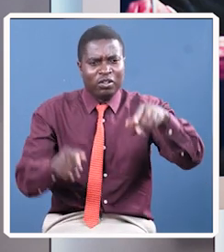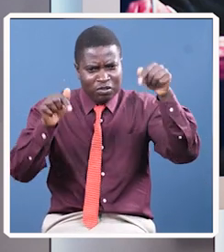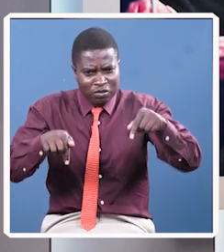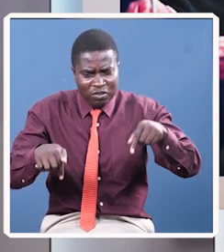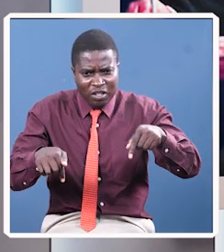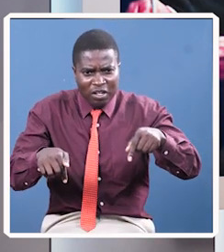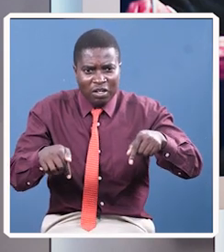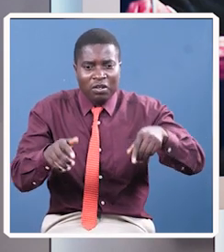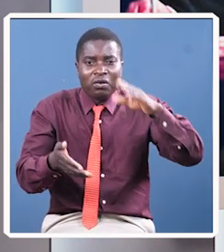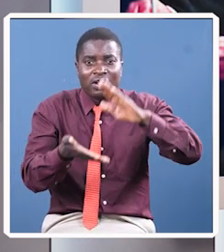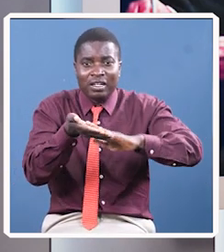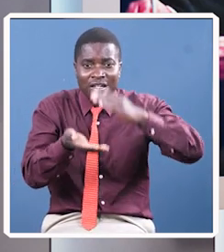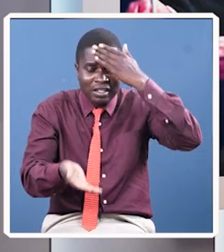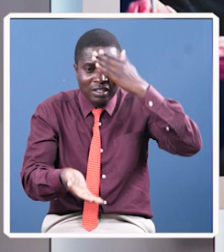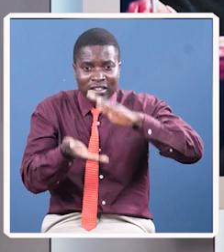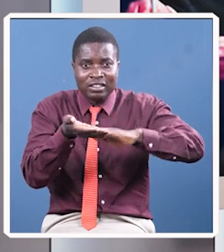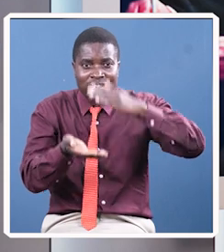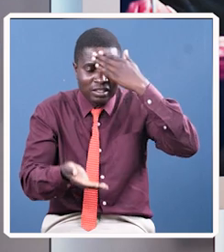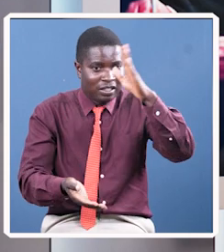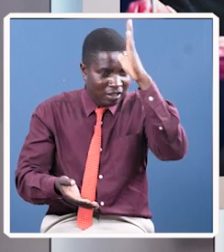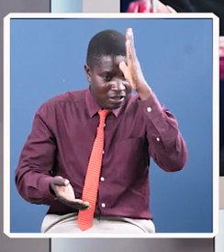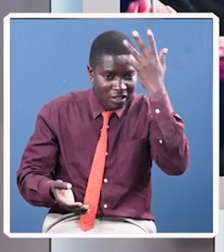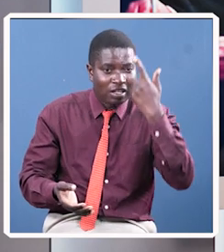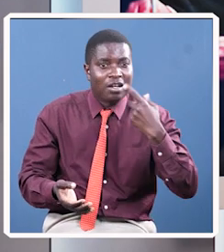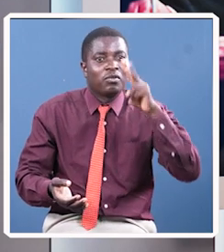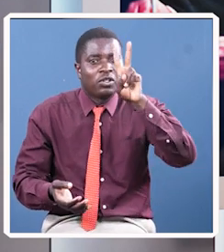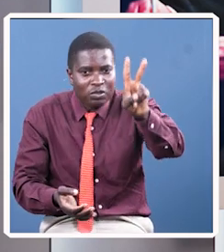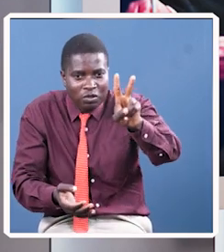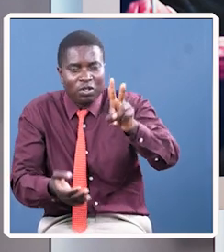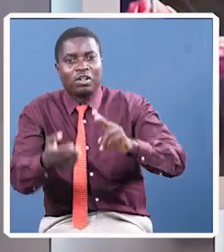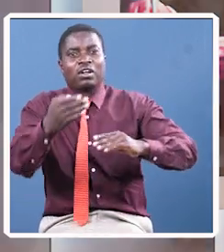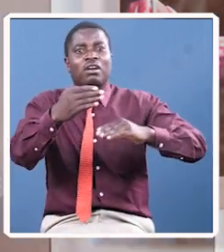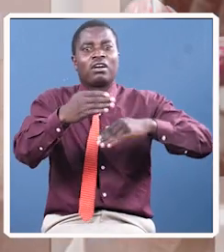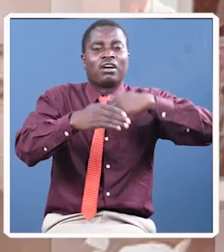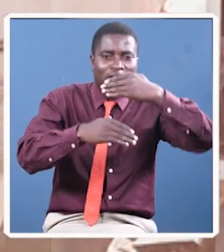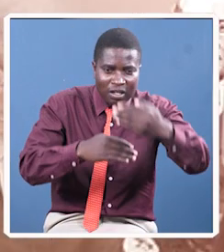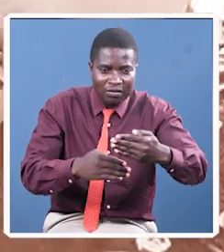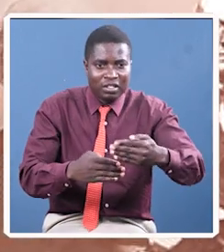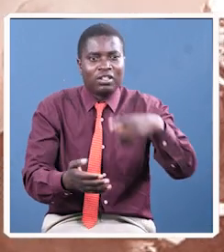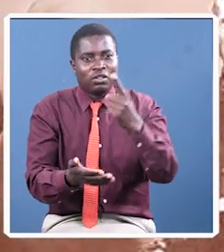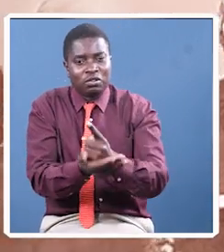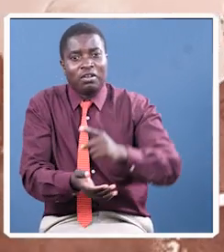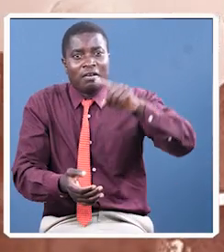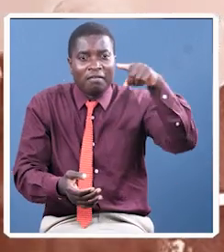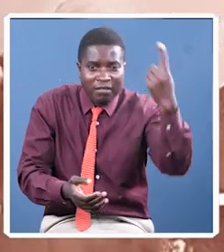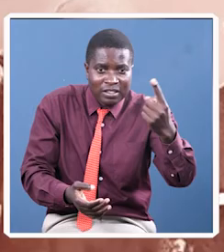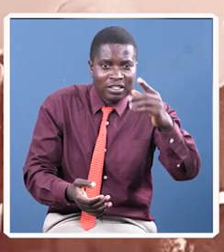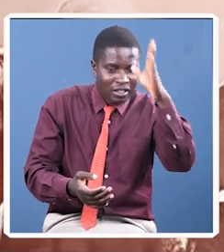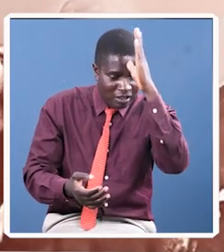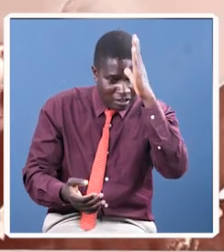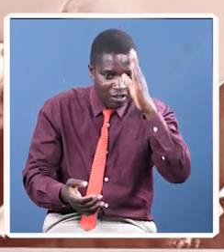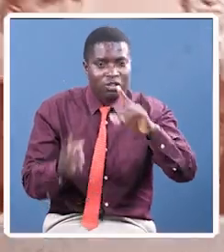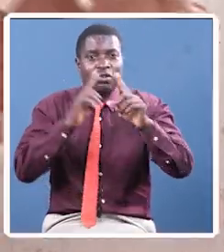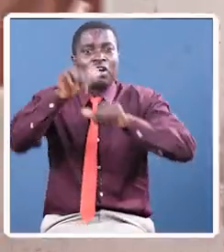nasi tiri kuenda pa episode number 2. Mushire mekunge taita episode number 1. Yataka taura